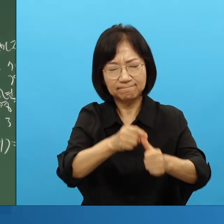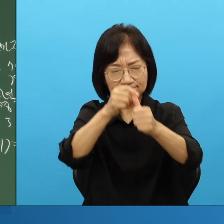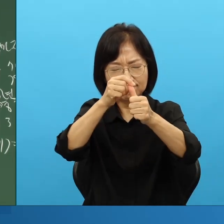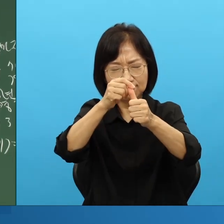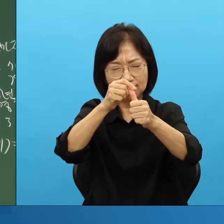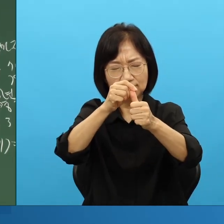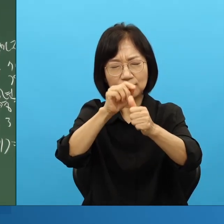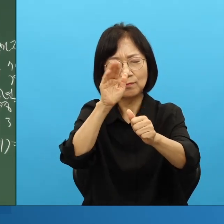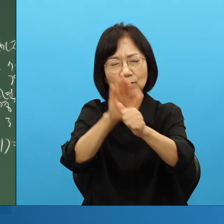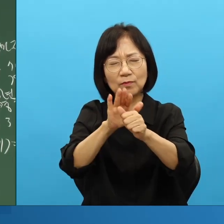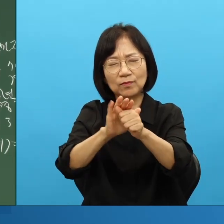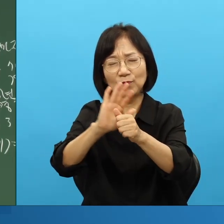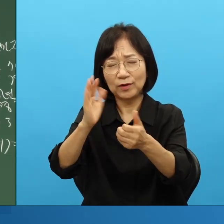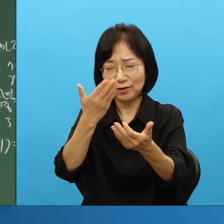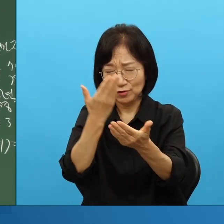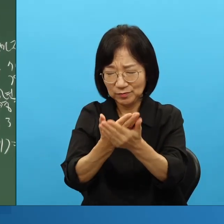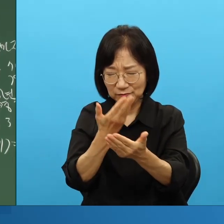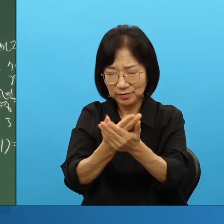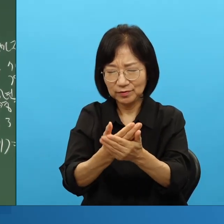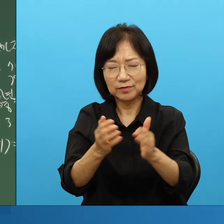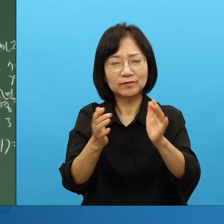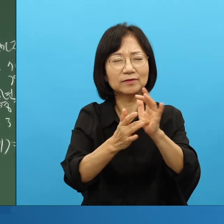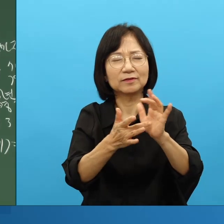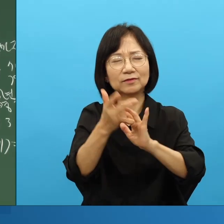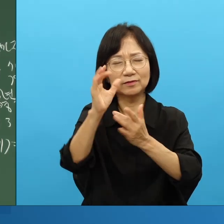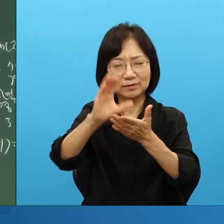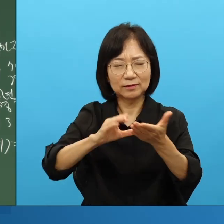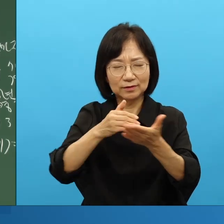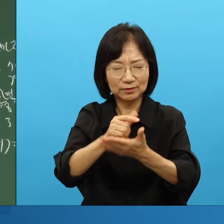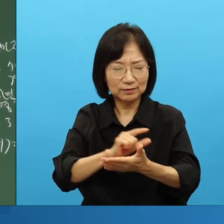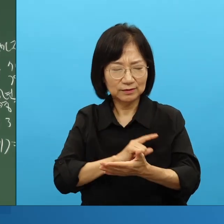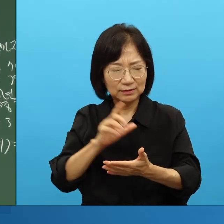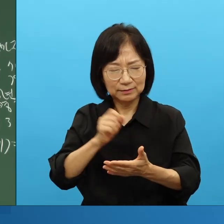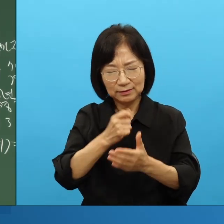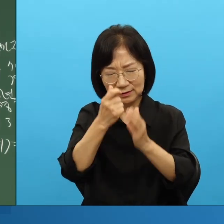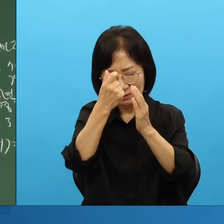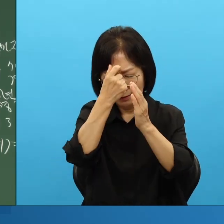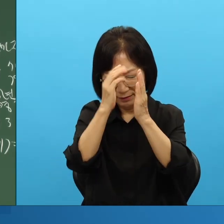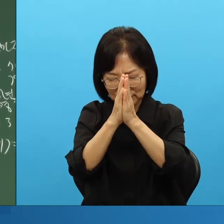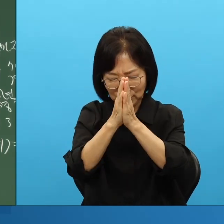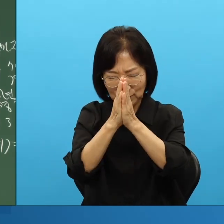주옵소서. 예수 그리스도 이름으로 기도하옵나이다. 아멘.